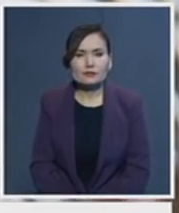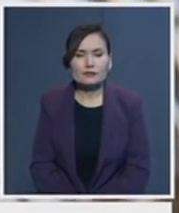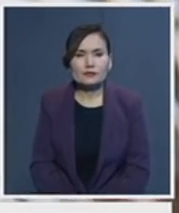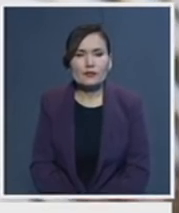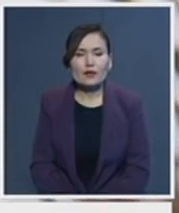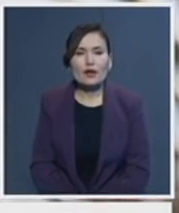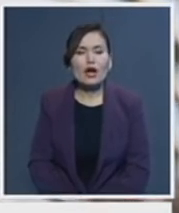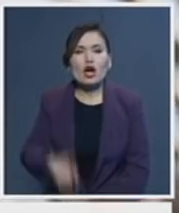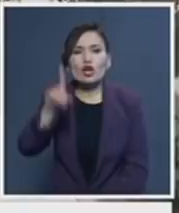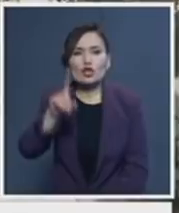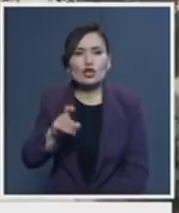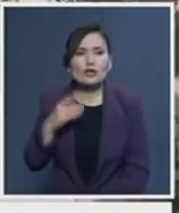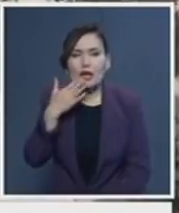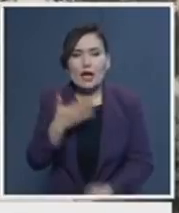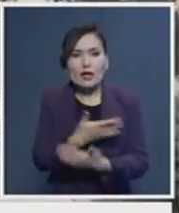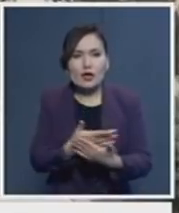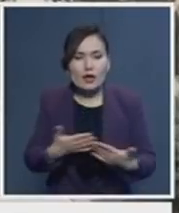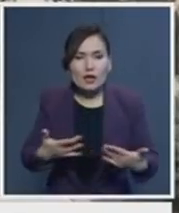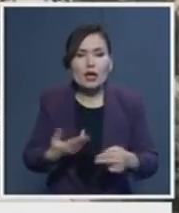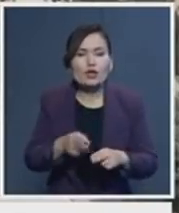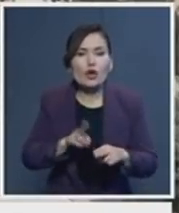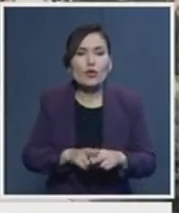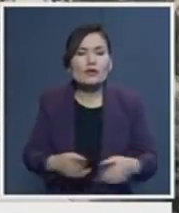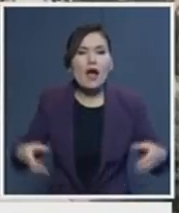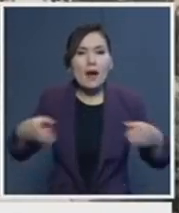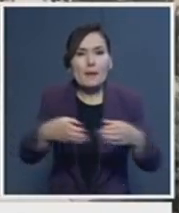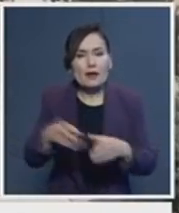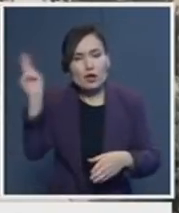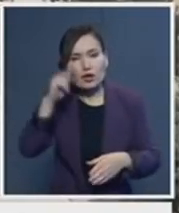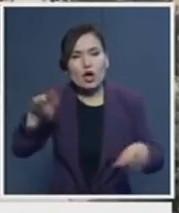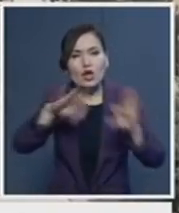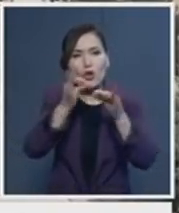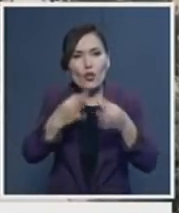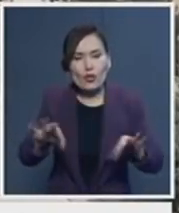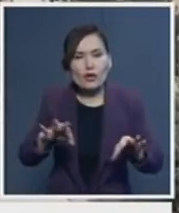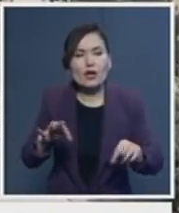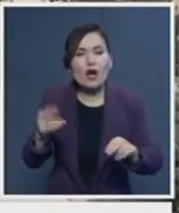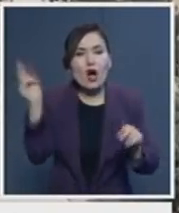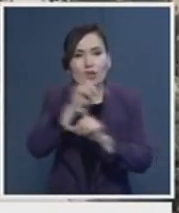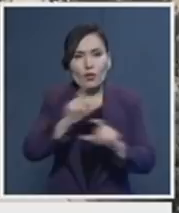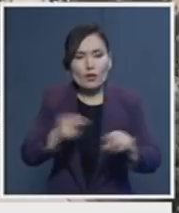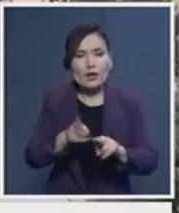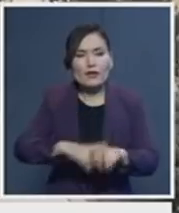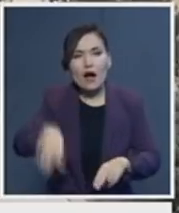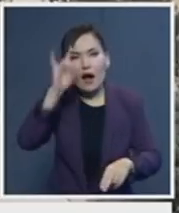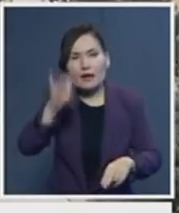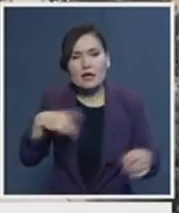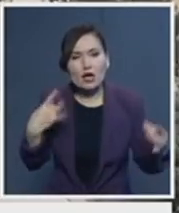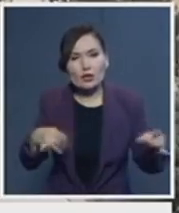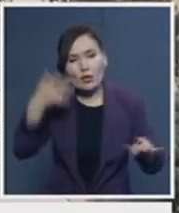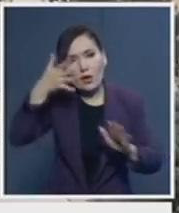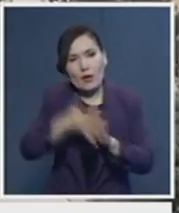Жүзден астам ұлт пен ұлыстың басын қосқан өнер және мәдениет колледжінде домбыраның алар орны ерекше. Енді білім ошағының басшылығы қазақтың төл аспабын